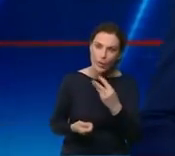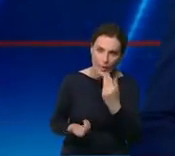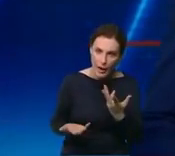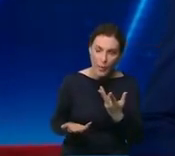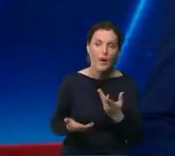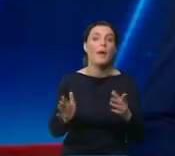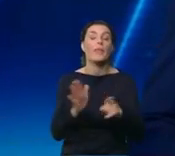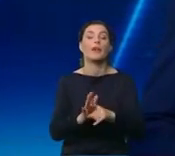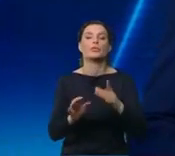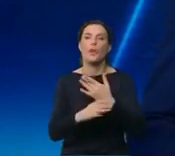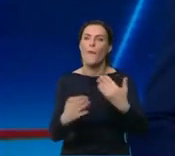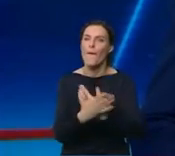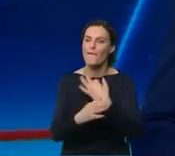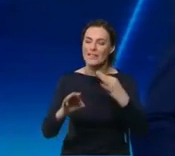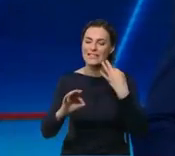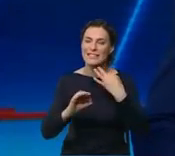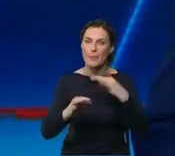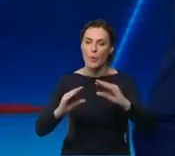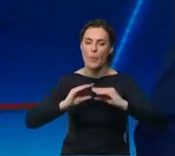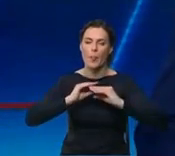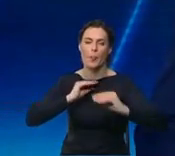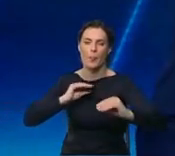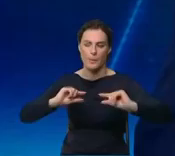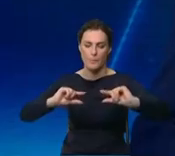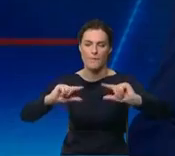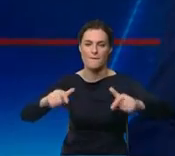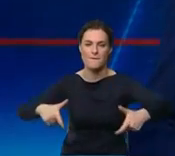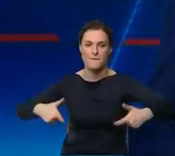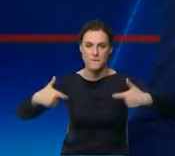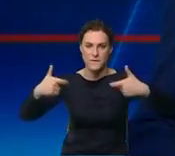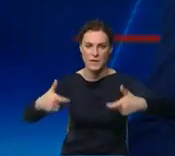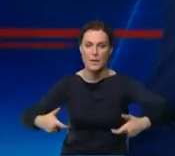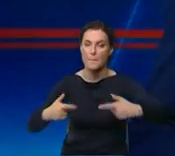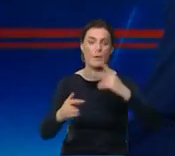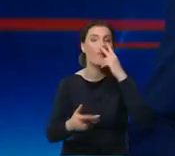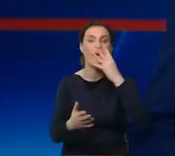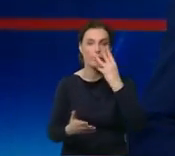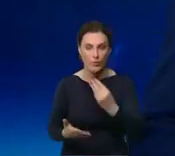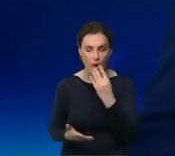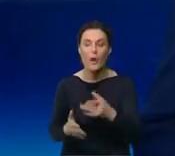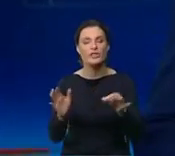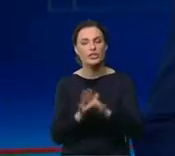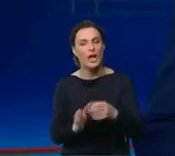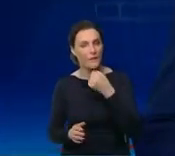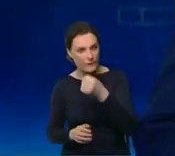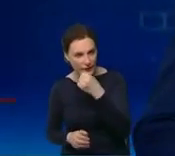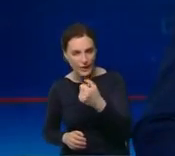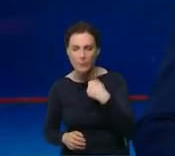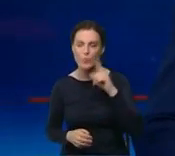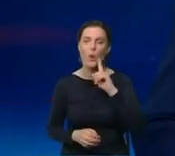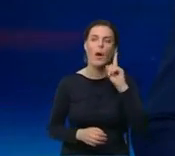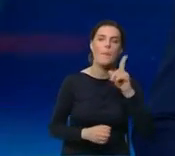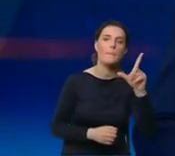tle bolid Williamsa, którym polski kierowca będzie się ścigał na torach Formuły 1. Z Robertem Kubicą i prezesem Danielem Obajtkiem rozmawiał